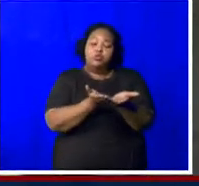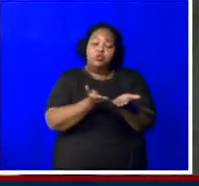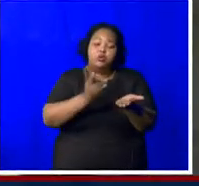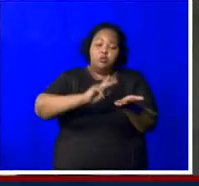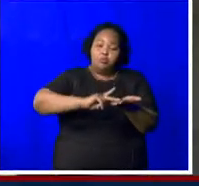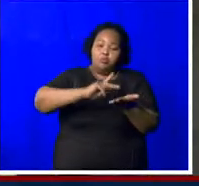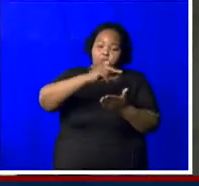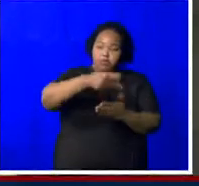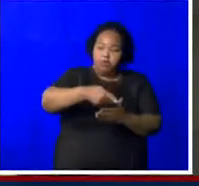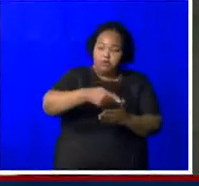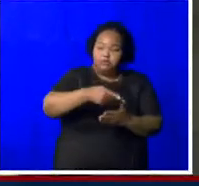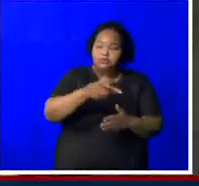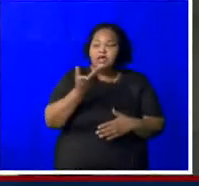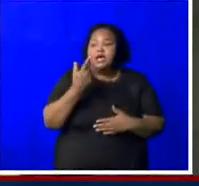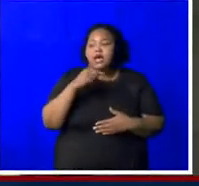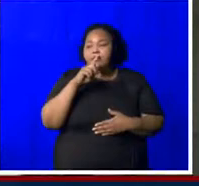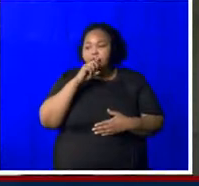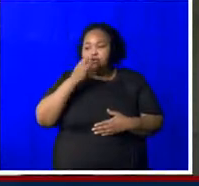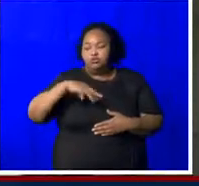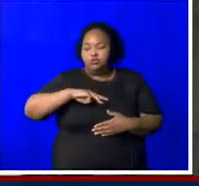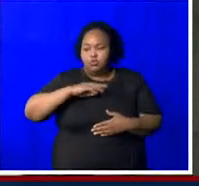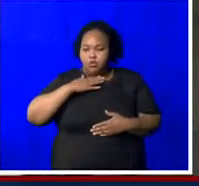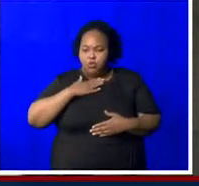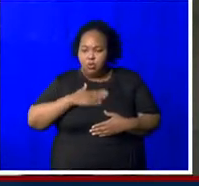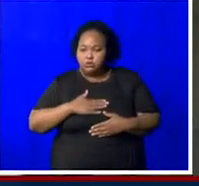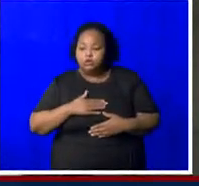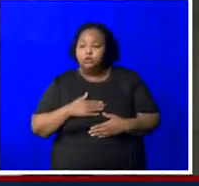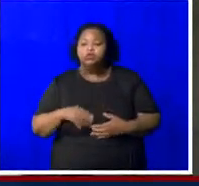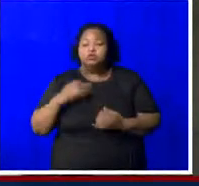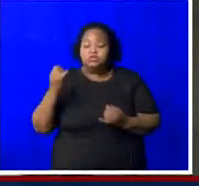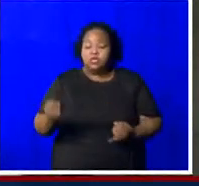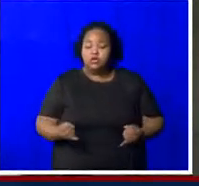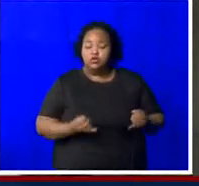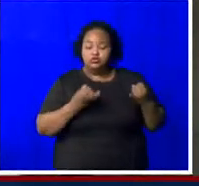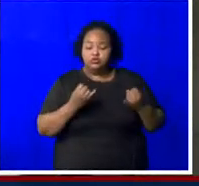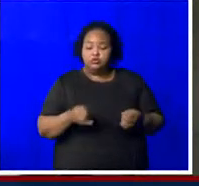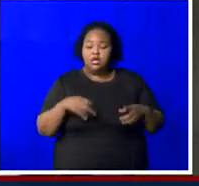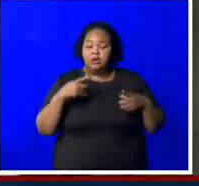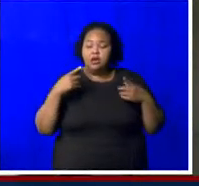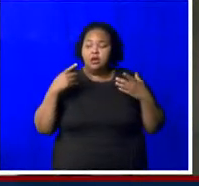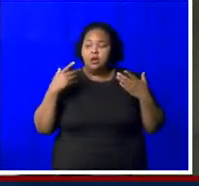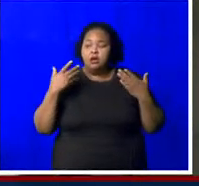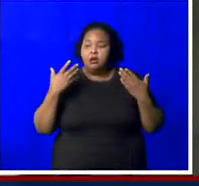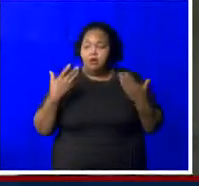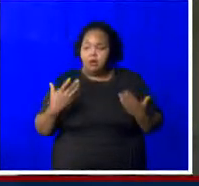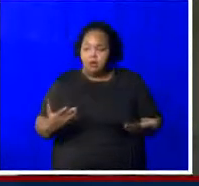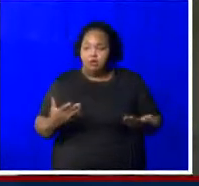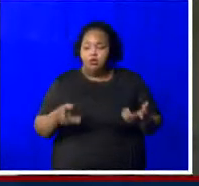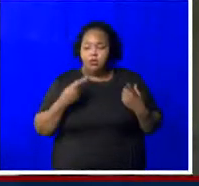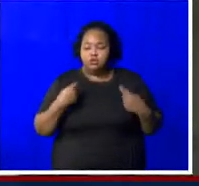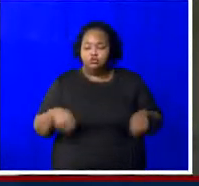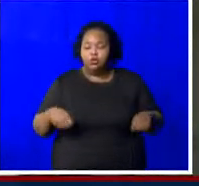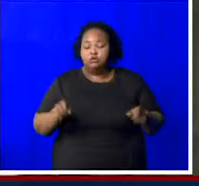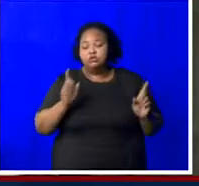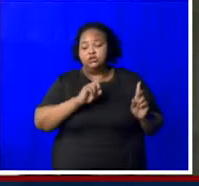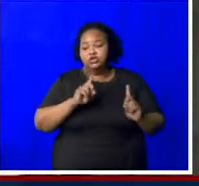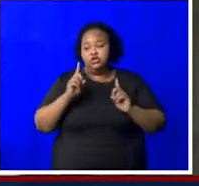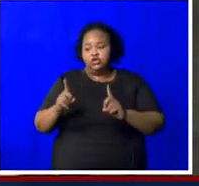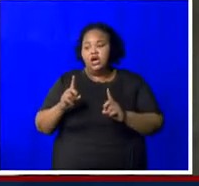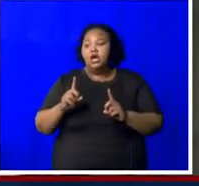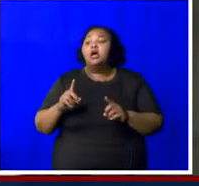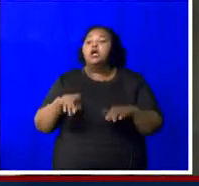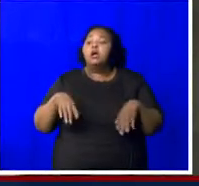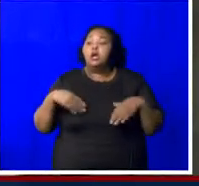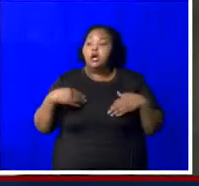ke sifuna ukuthi ke sithi introduce kahle ku sports teacher basinike lithuba lokuthi sikhulumisane